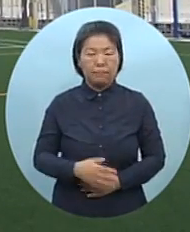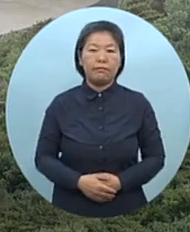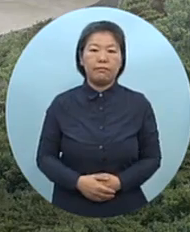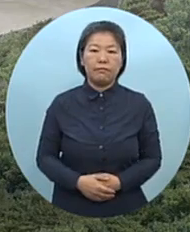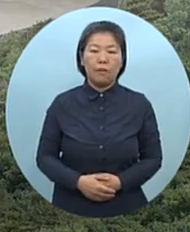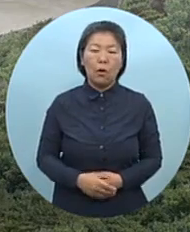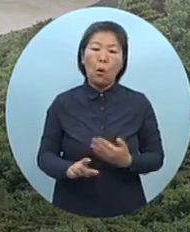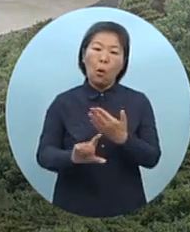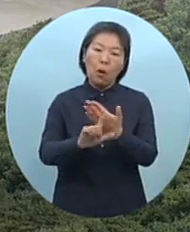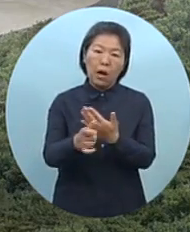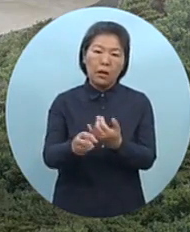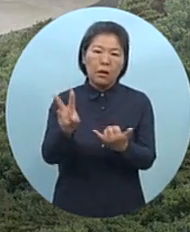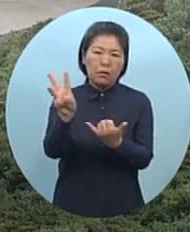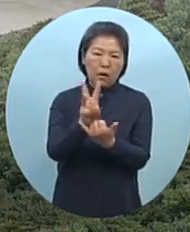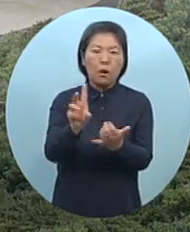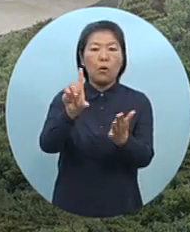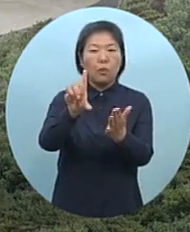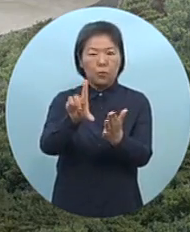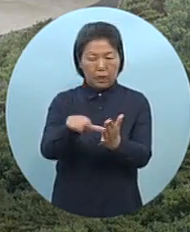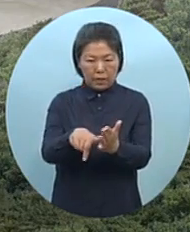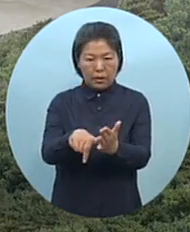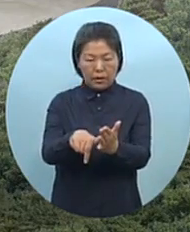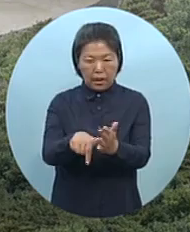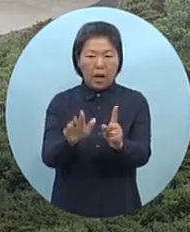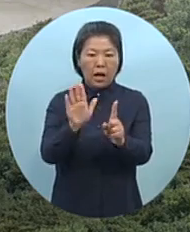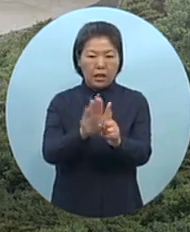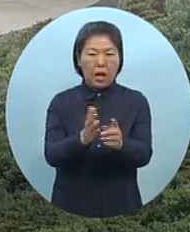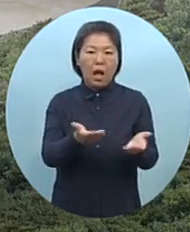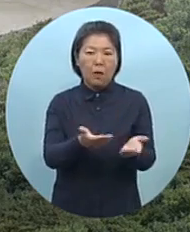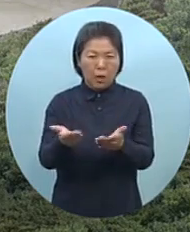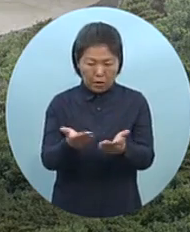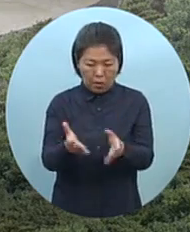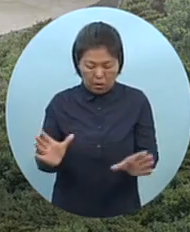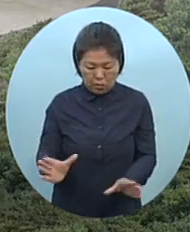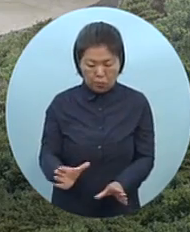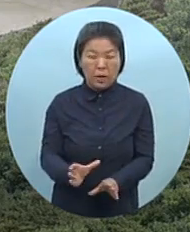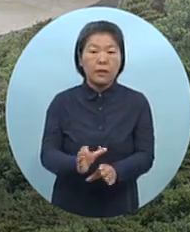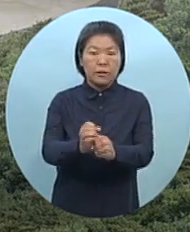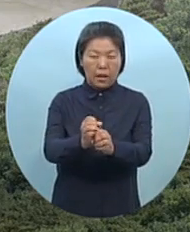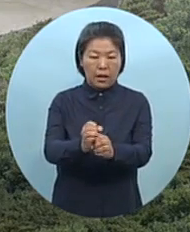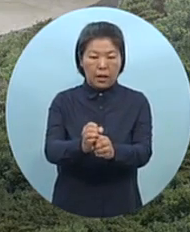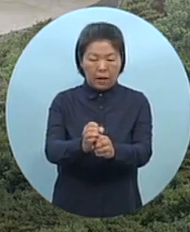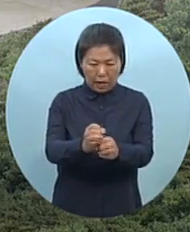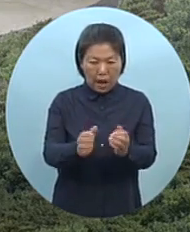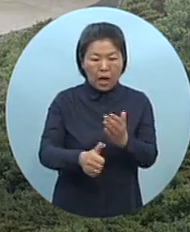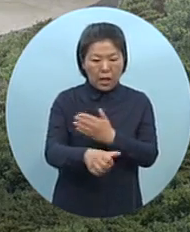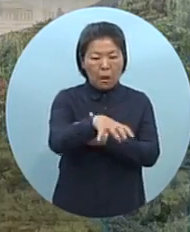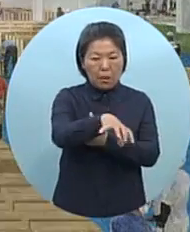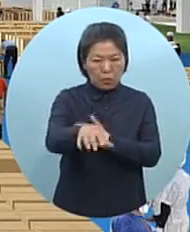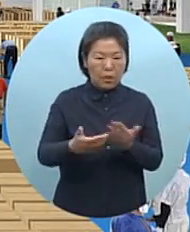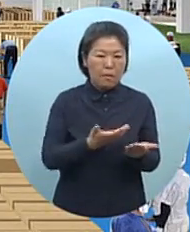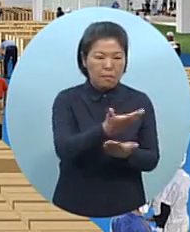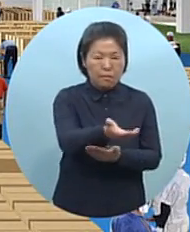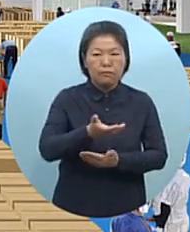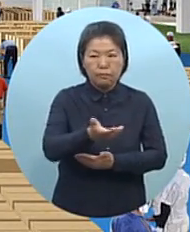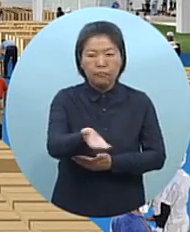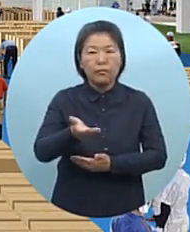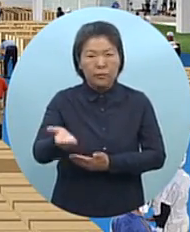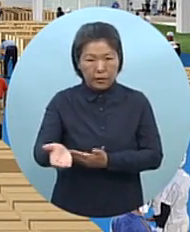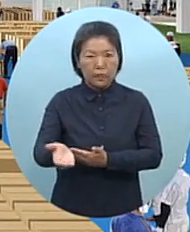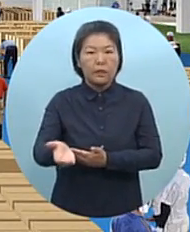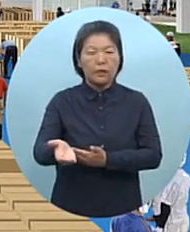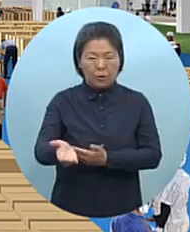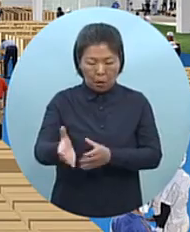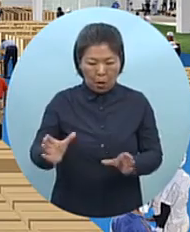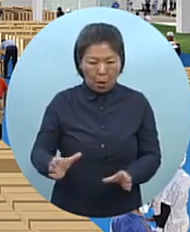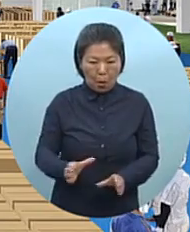ますあと災害時にはですね支援物資などをえこちらに集積してえ市内で避難されてる方に分配するえ